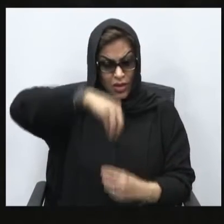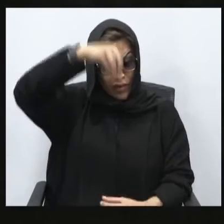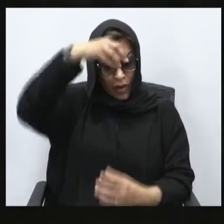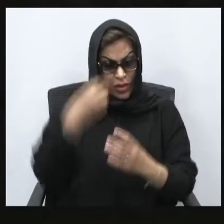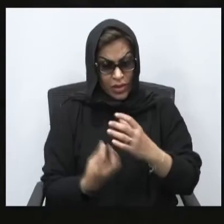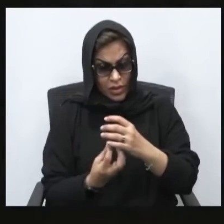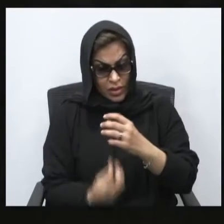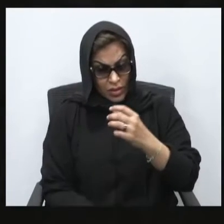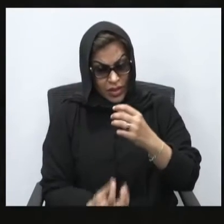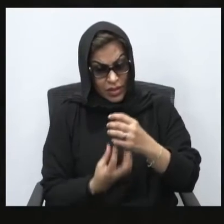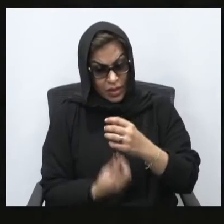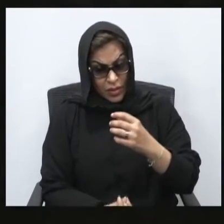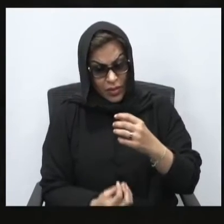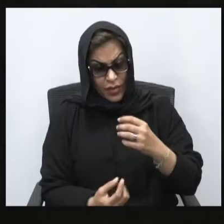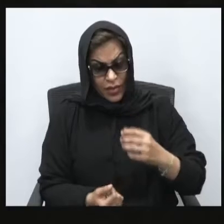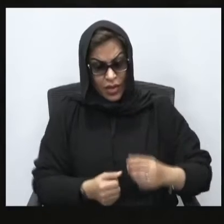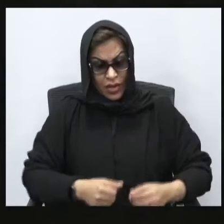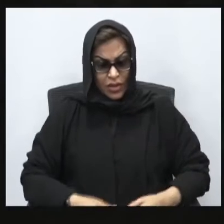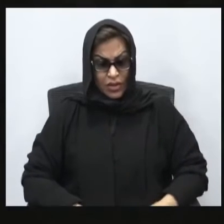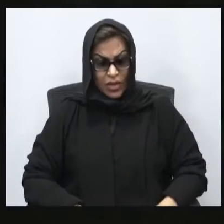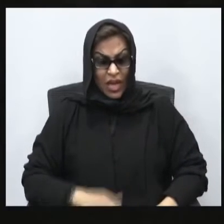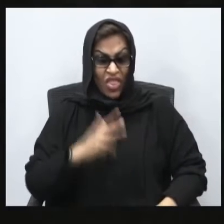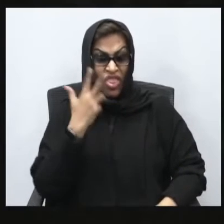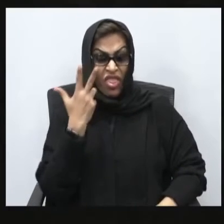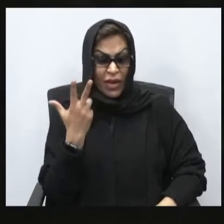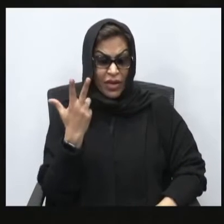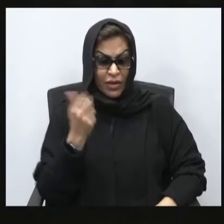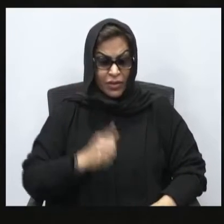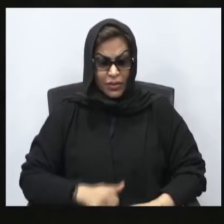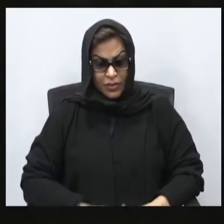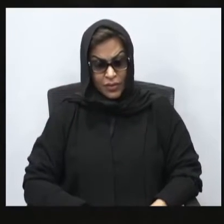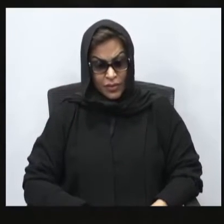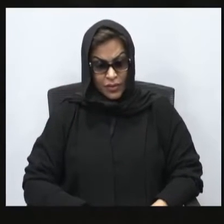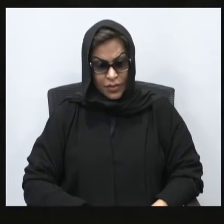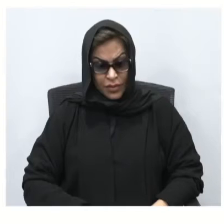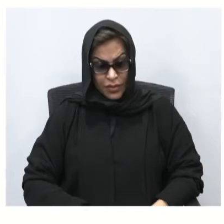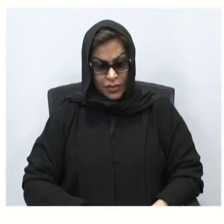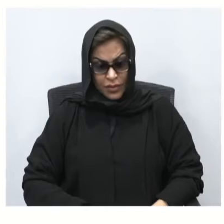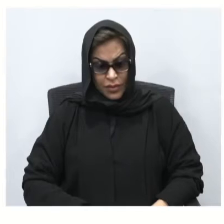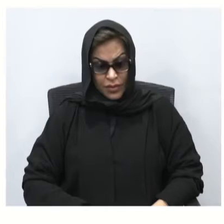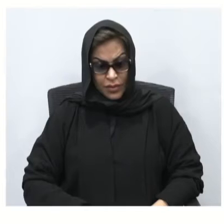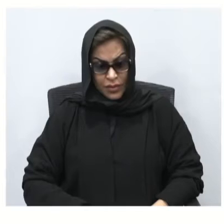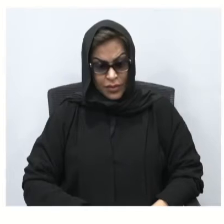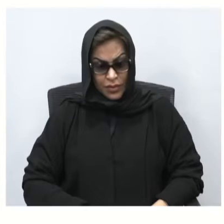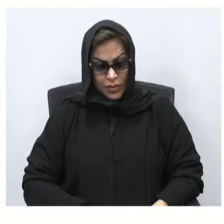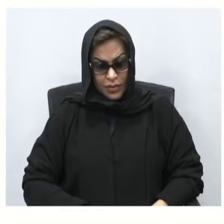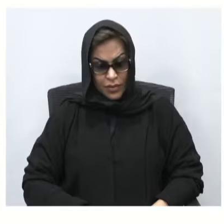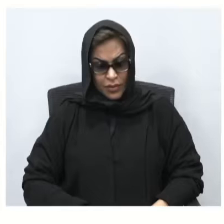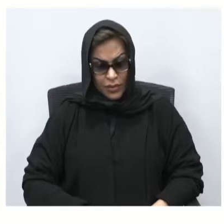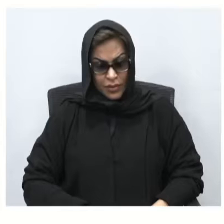الانبوب نطعه وصلنا كم العدد نحطه في في الخانه الاولى